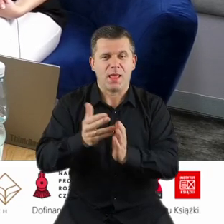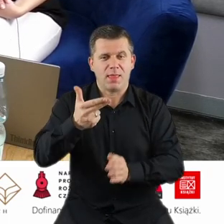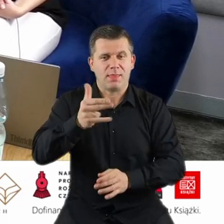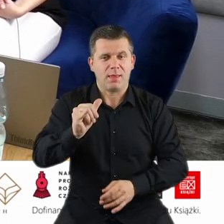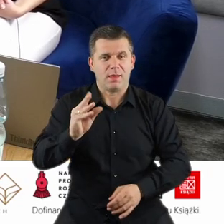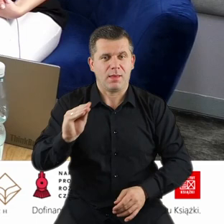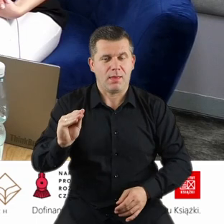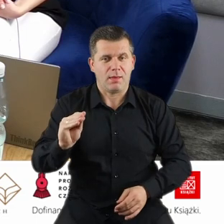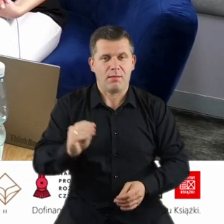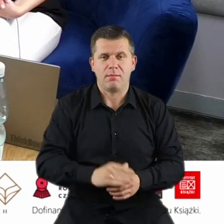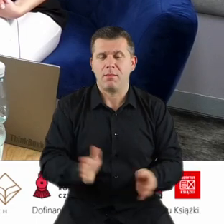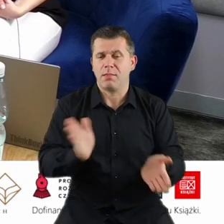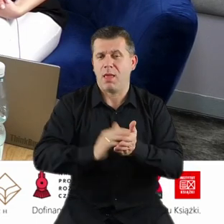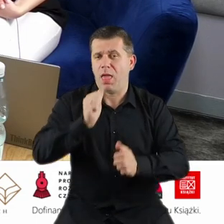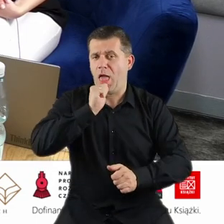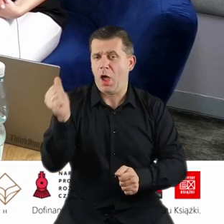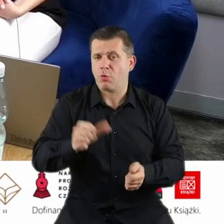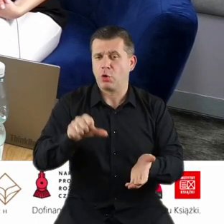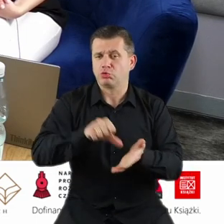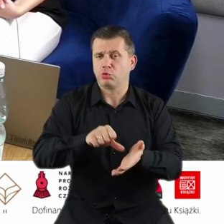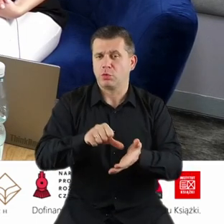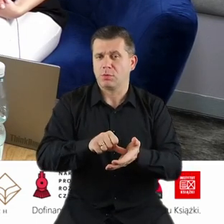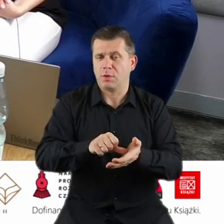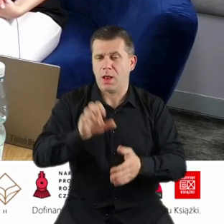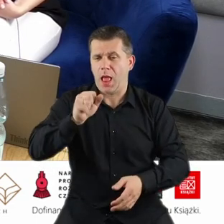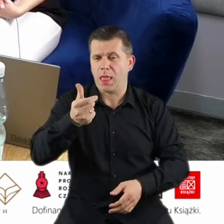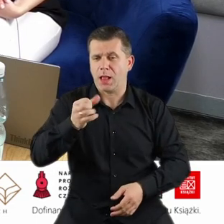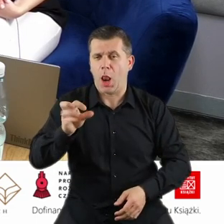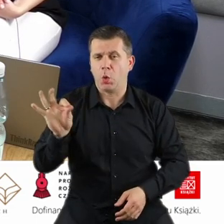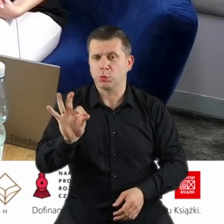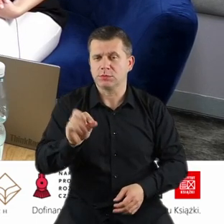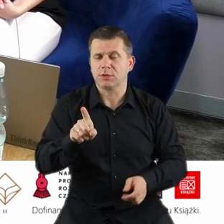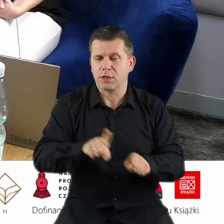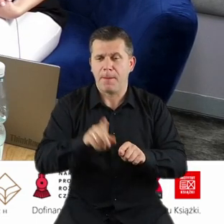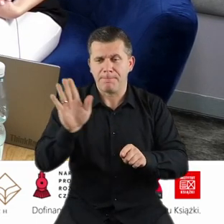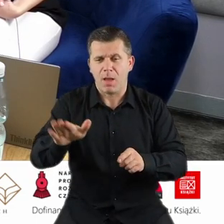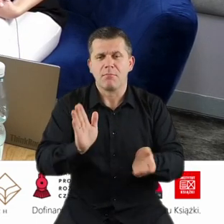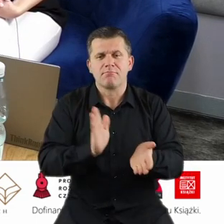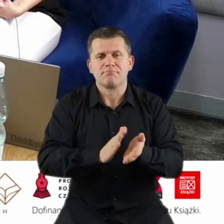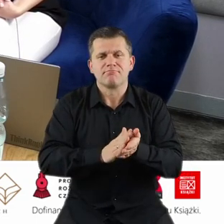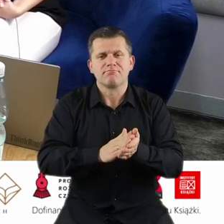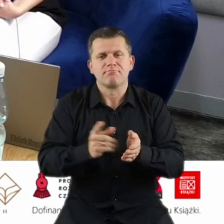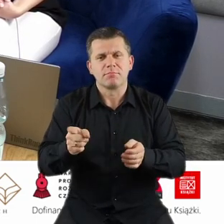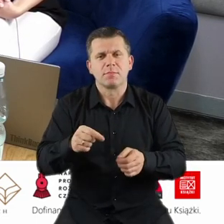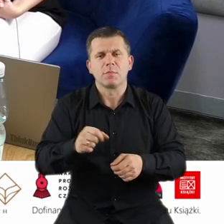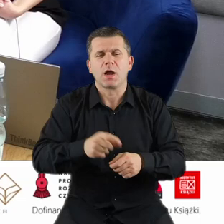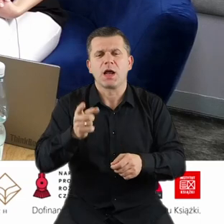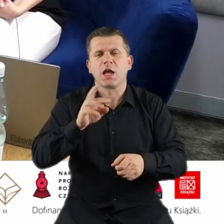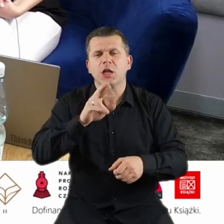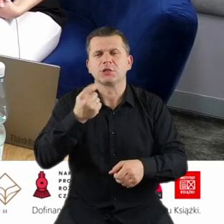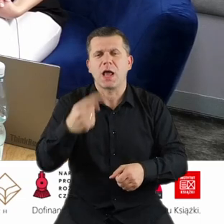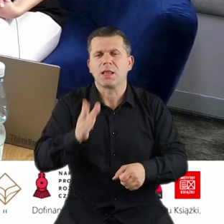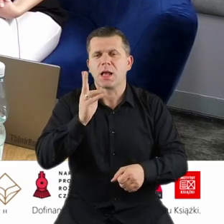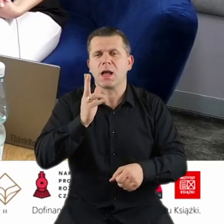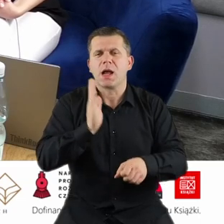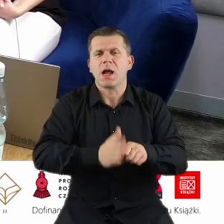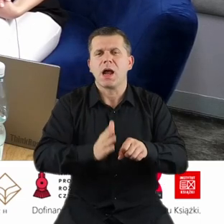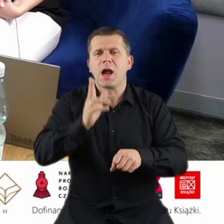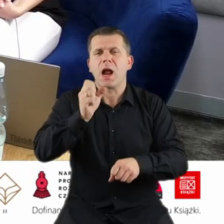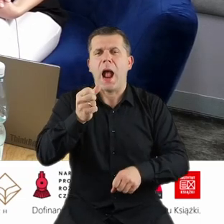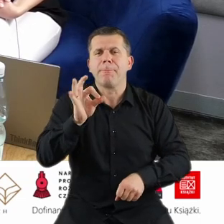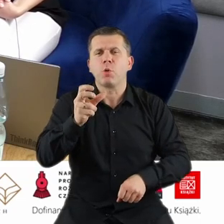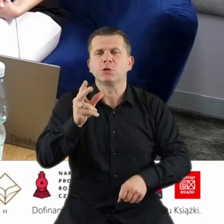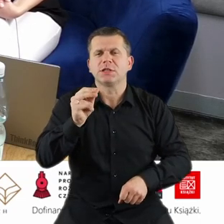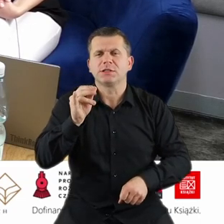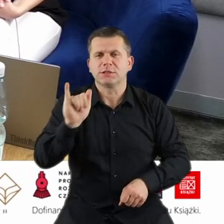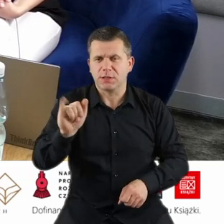do finału Literackiej Nagrody Europy Środkowej Angelus, a także została nominowana do Nagrody imienia Ryszarda Kapuścińskiego